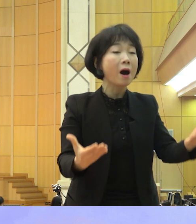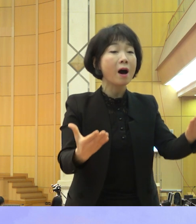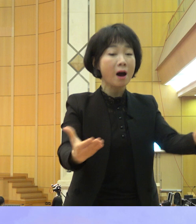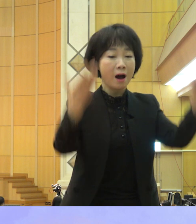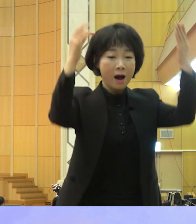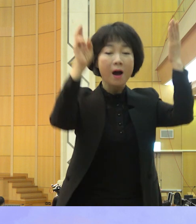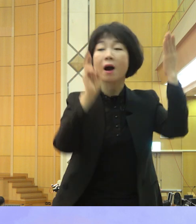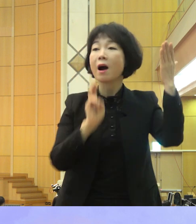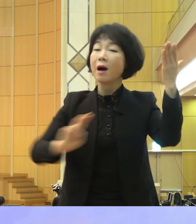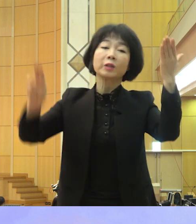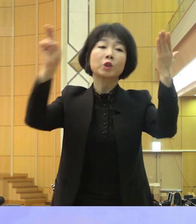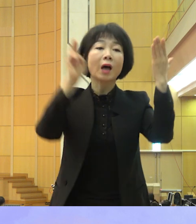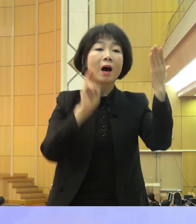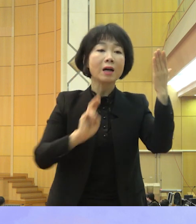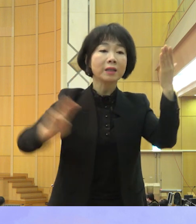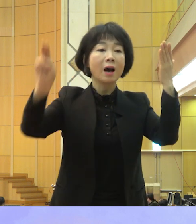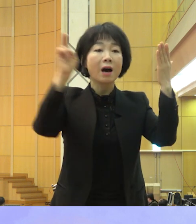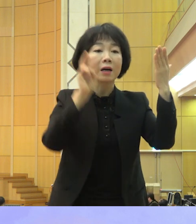할렐루야